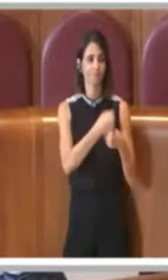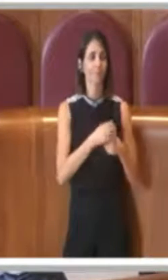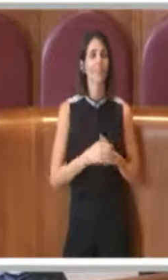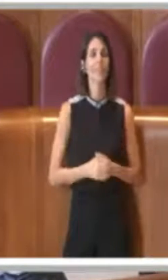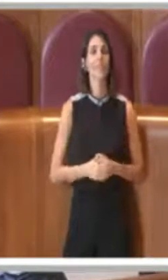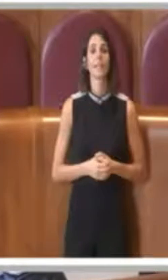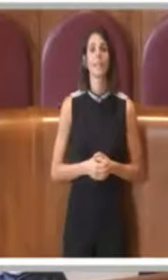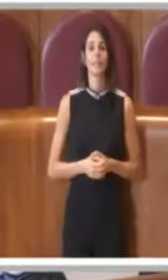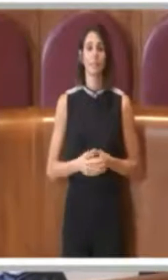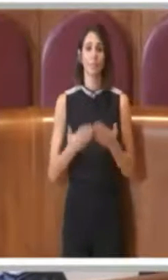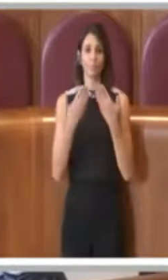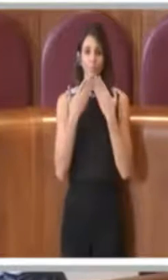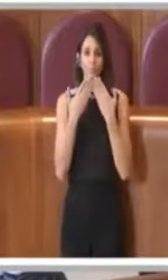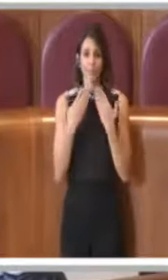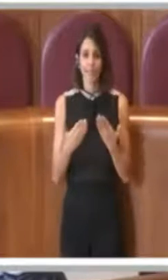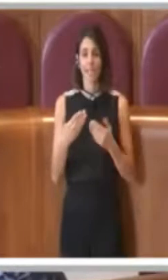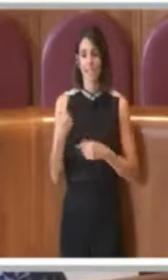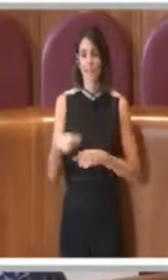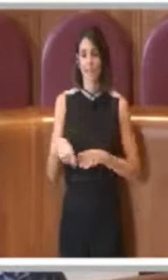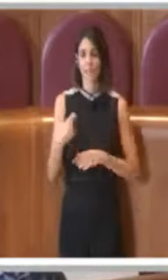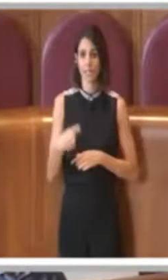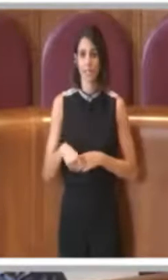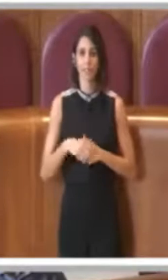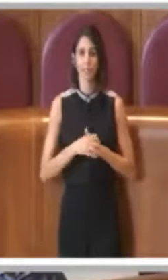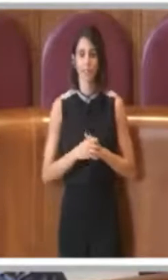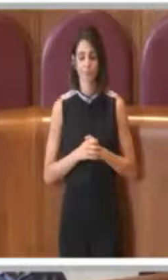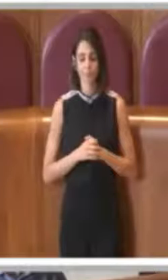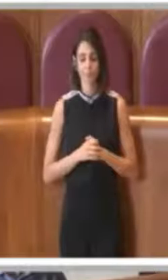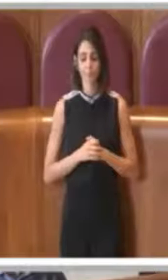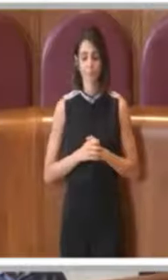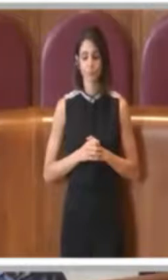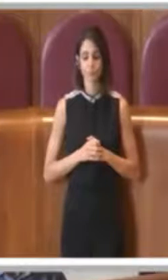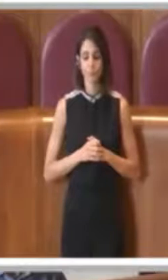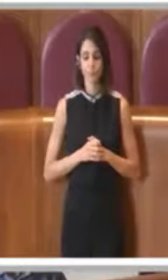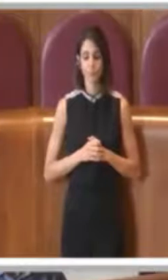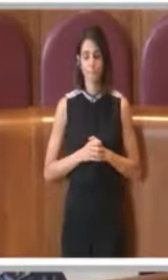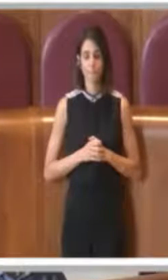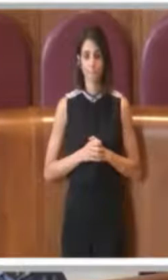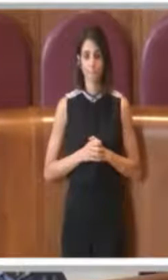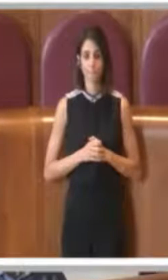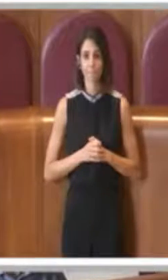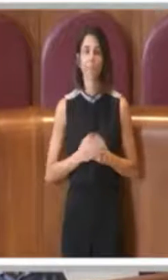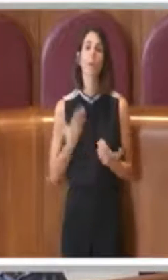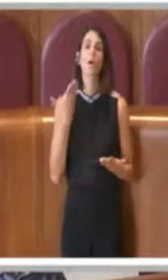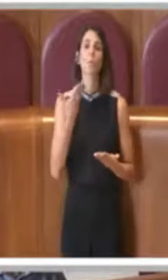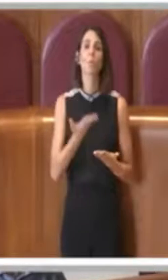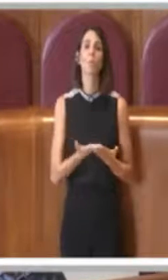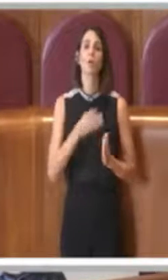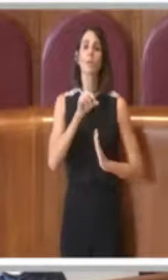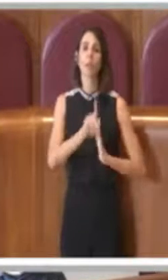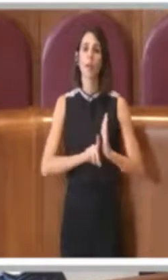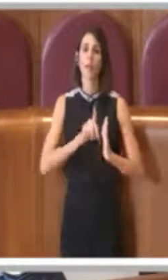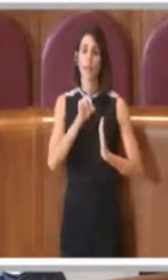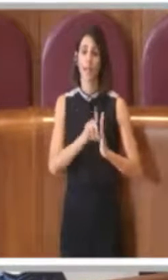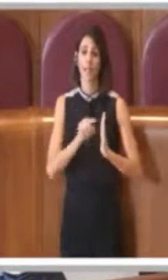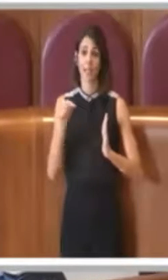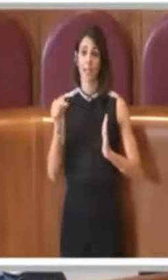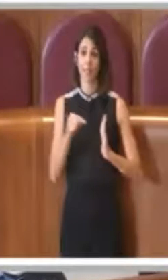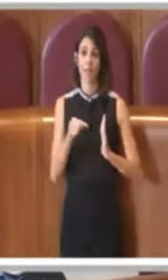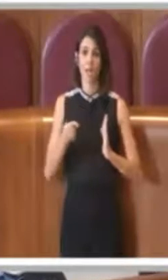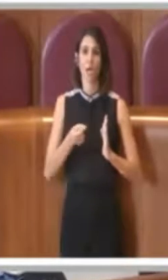Grazie Presidente. Allora, riguardo a questa proposta di deliberazione, che è la